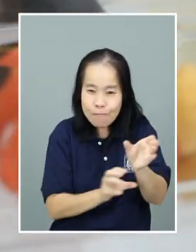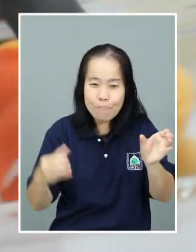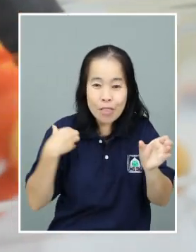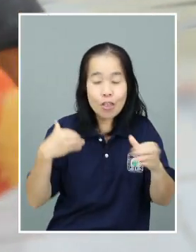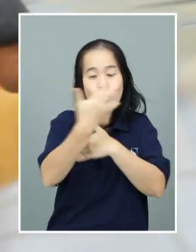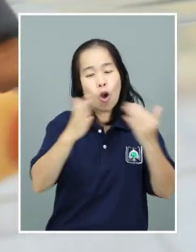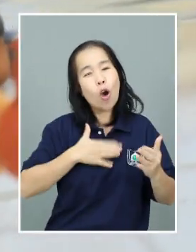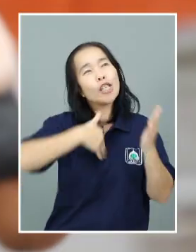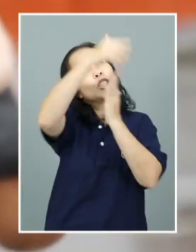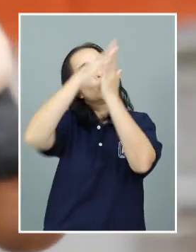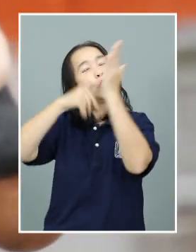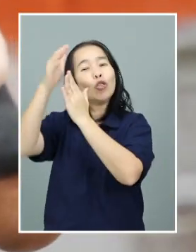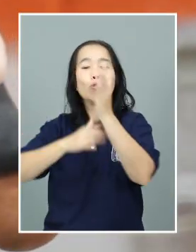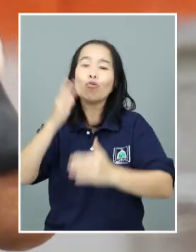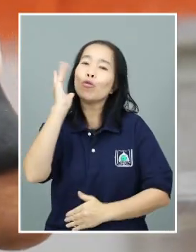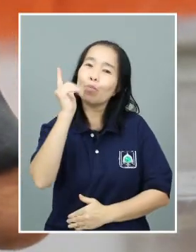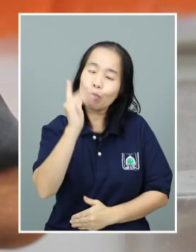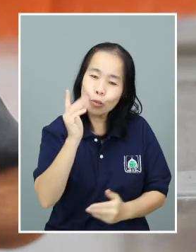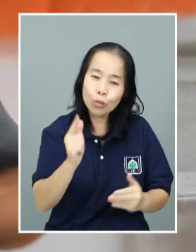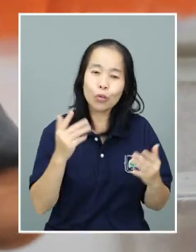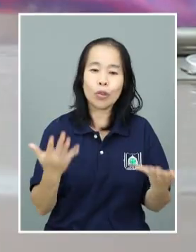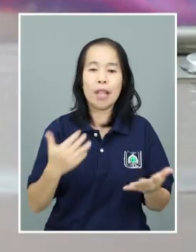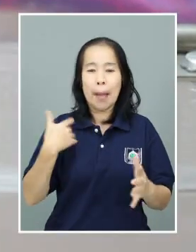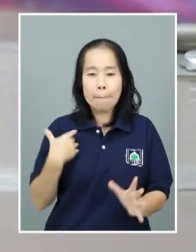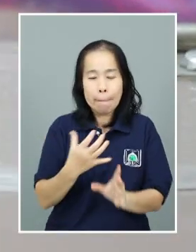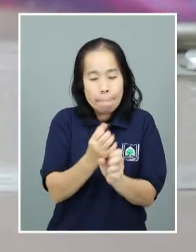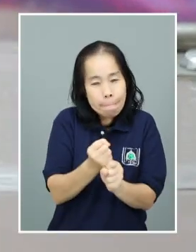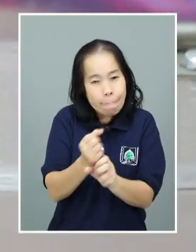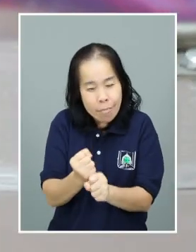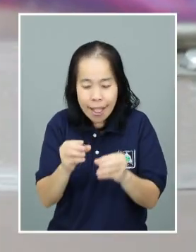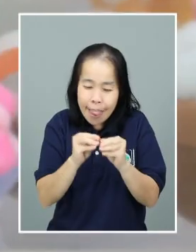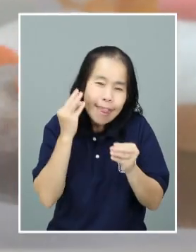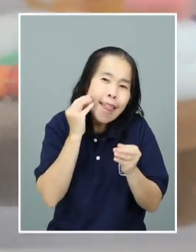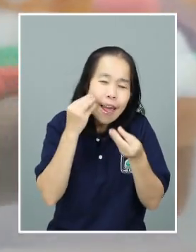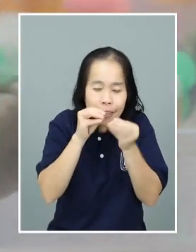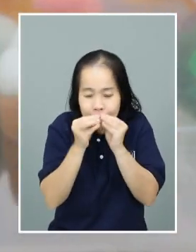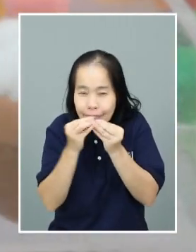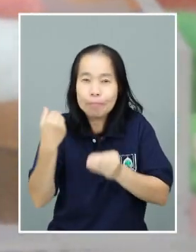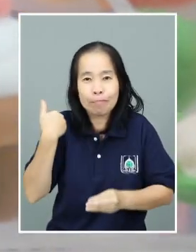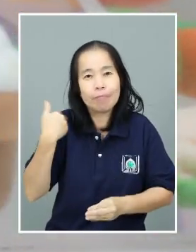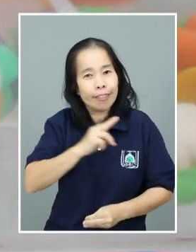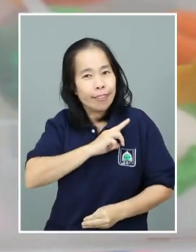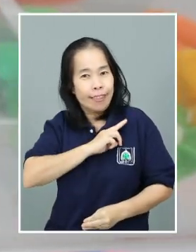พูปั้นโมเดลค่ะแล้วก็ปั้นของจิ๋วด้วย